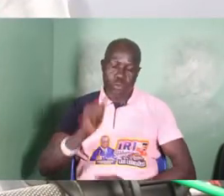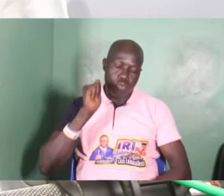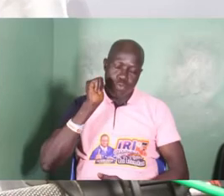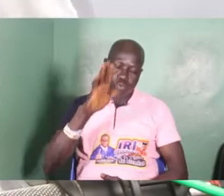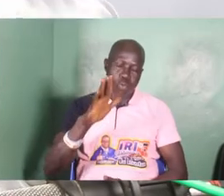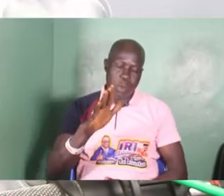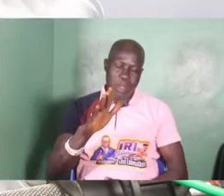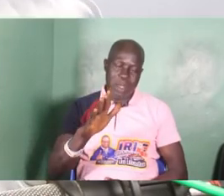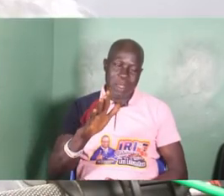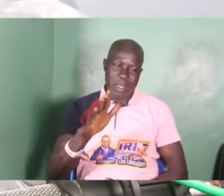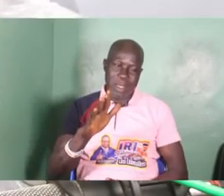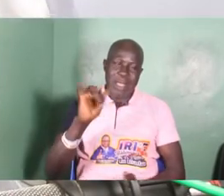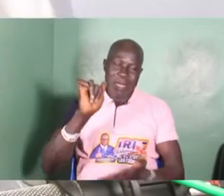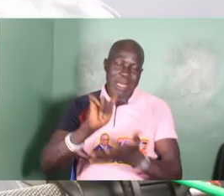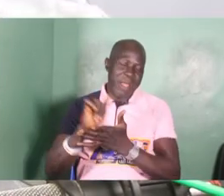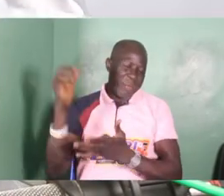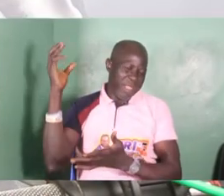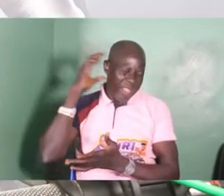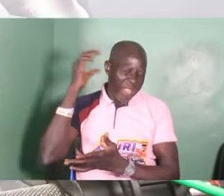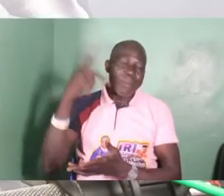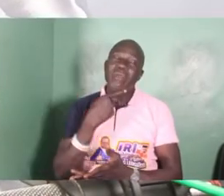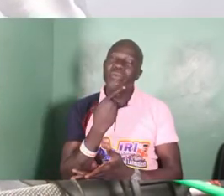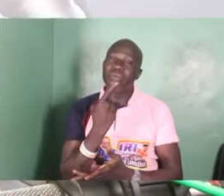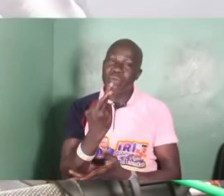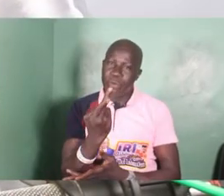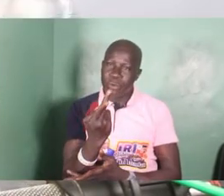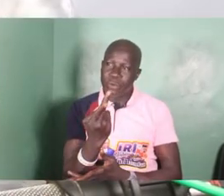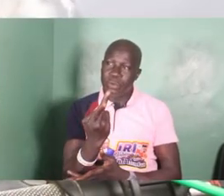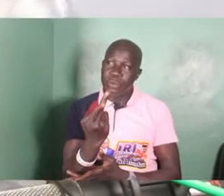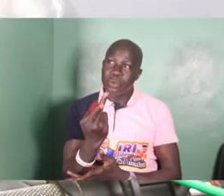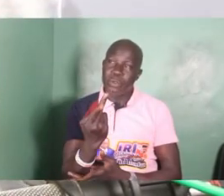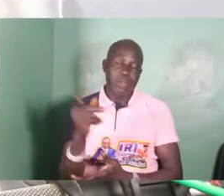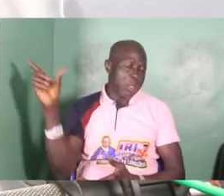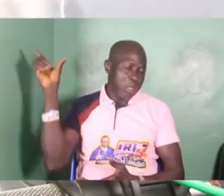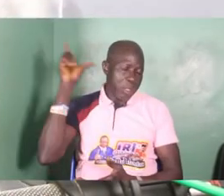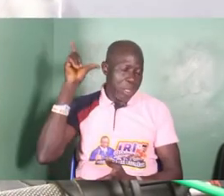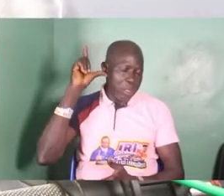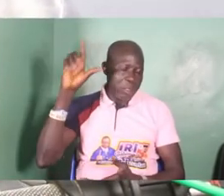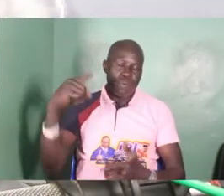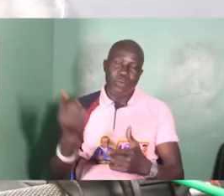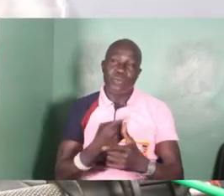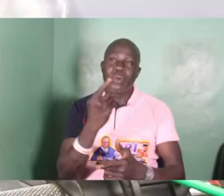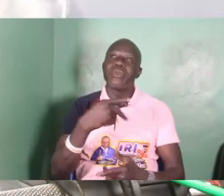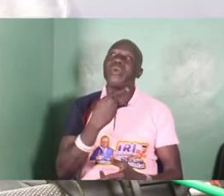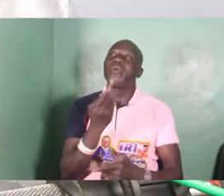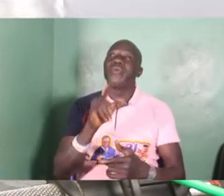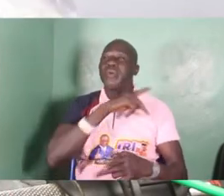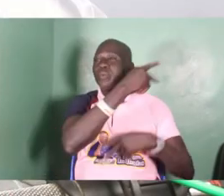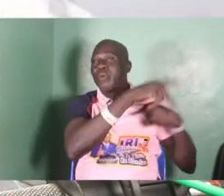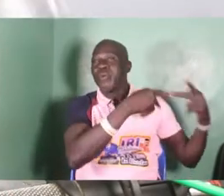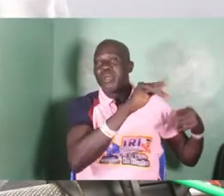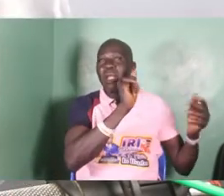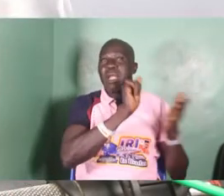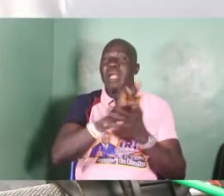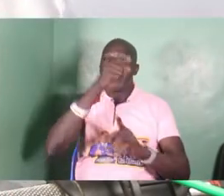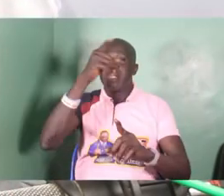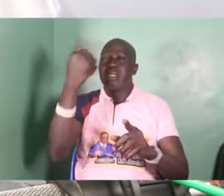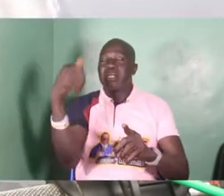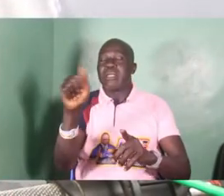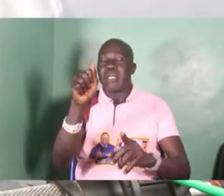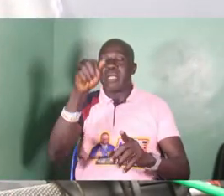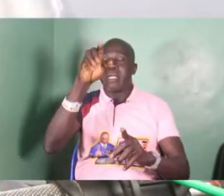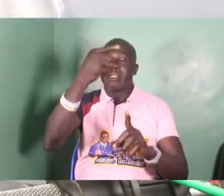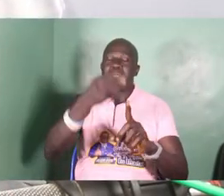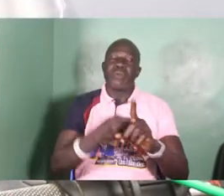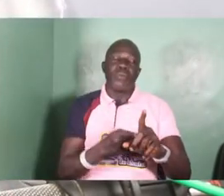born of woman. Tó bá rí ohùn mi gbọ́. That can hear my voice. Ẹgbẹ́ àsọtẹ́lẹ̀ àkọ́kọ́. Hear the first prophecy. Ní oṣù kẹwàá. In the